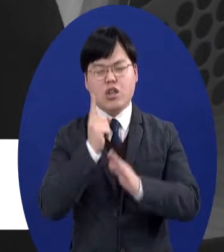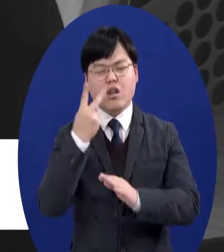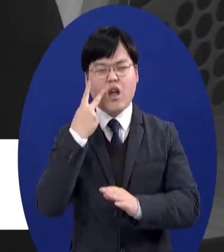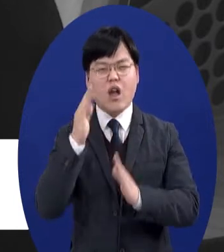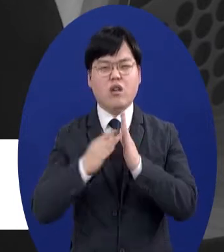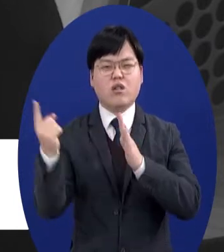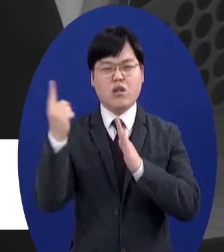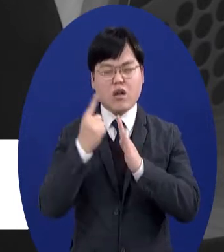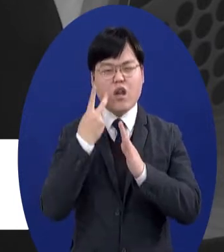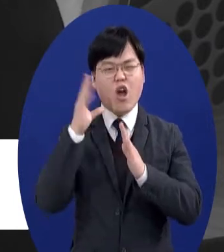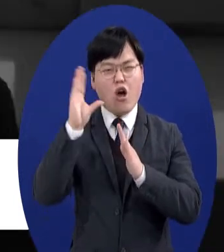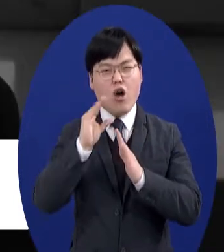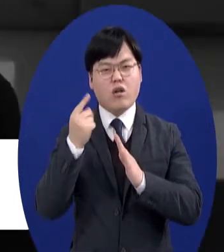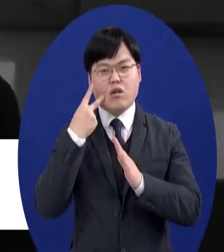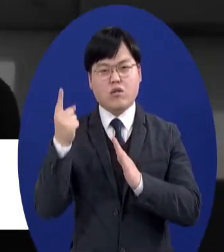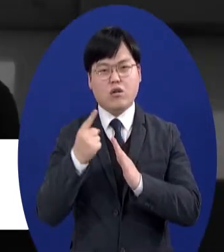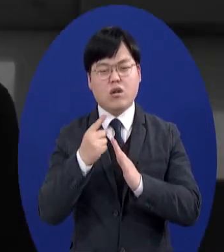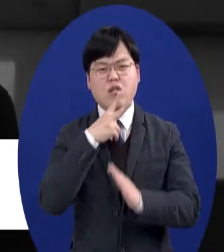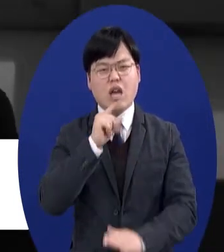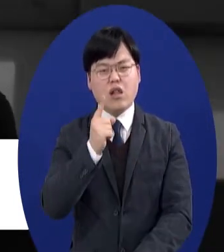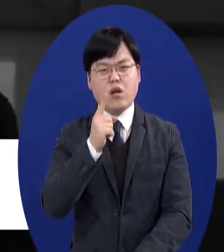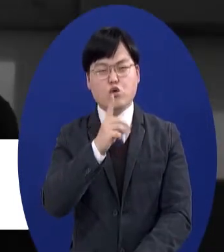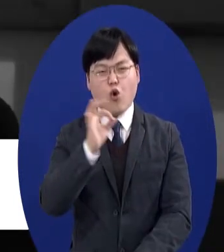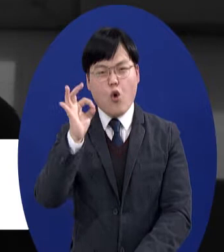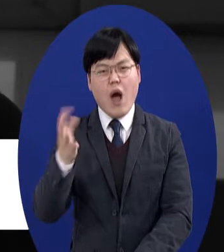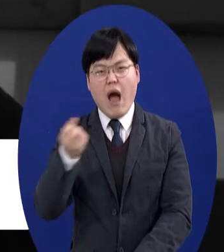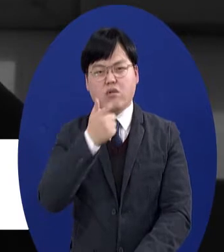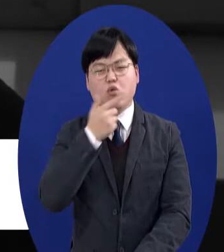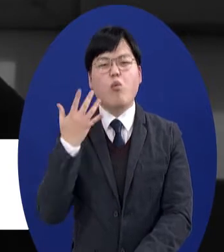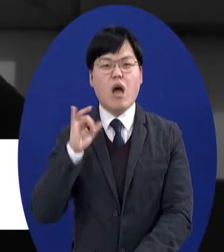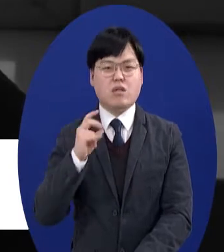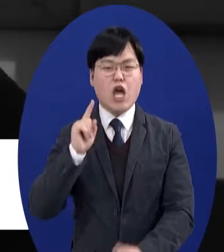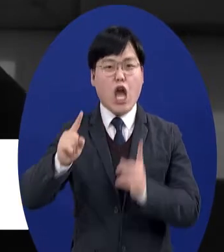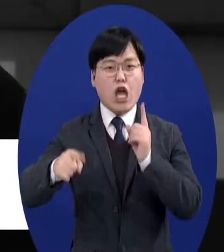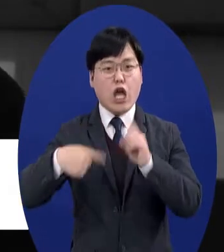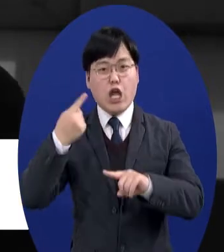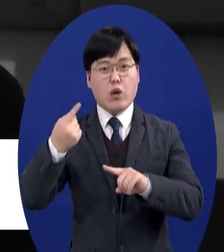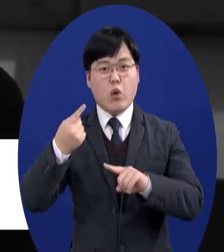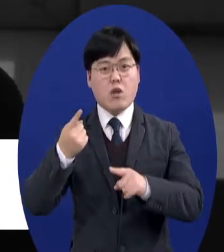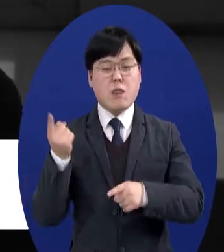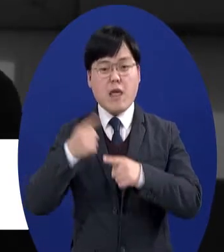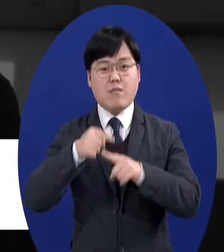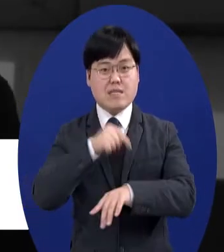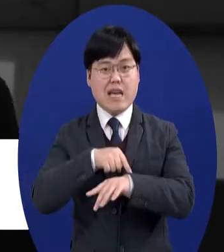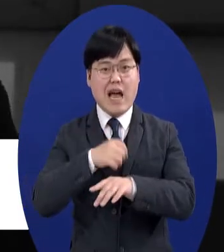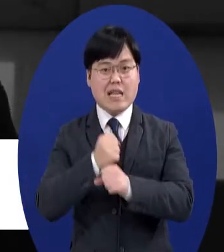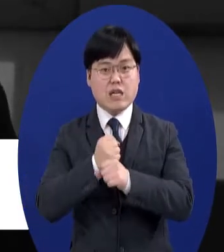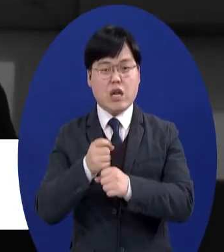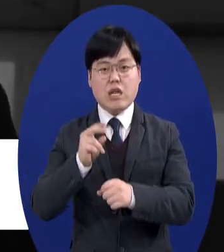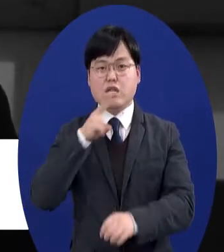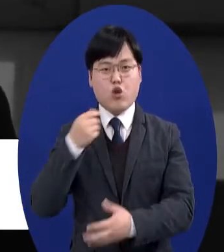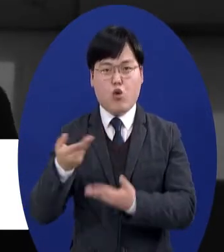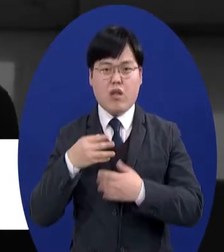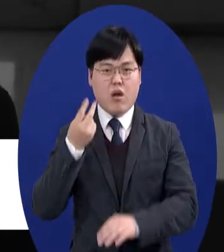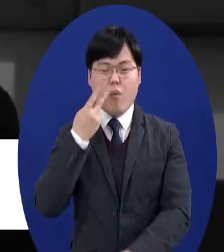хайрдаг байсан. Дээрээс нь ерөөсөө бүтэн цалин ганц ч авч үзээгүй. Тэгээд илүү цагийн нэмэгдэх гэж ерөөсөө авч үзээгүй. Хадгалын зүгээс маш их